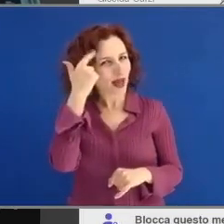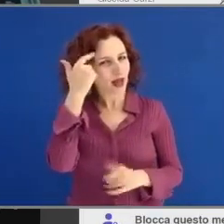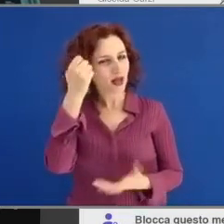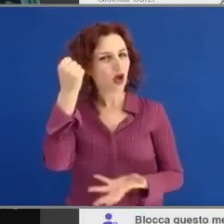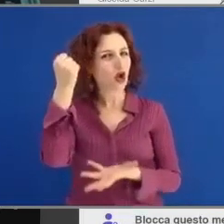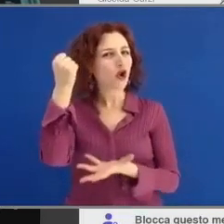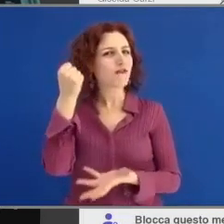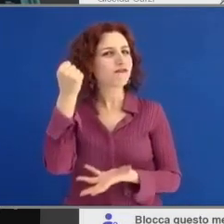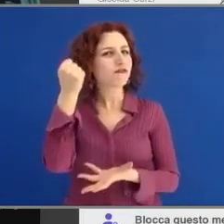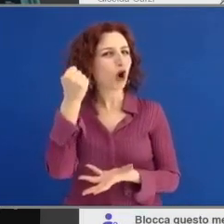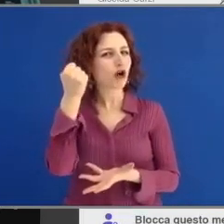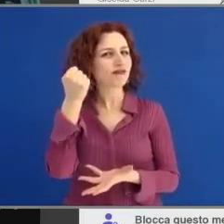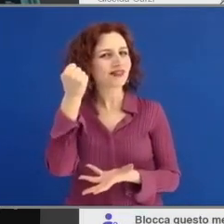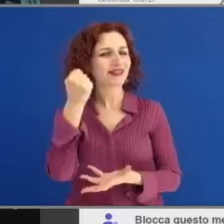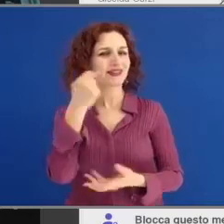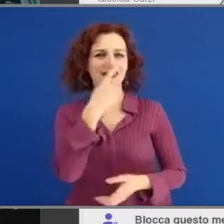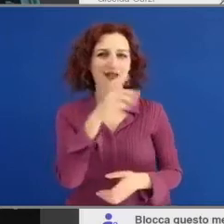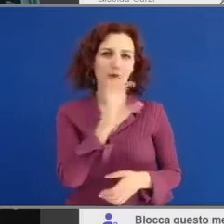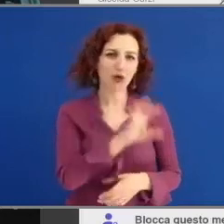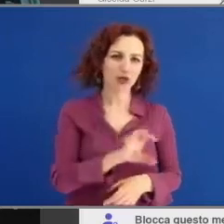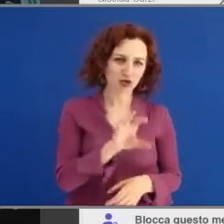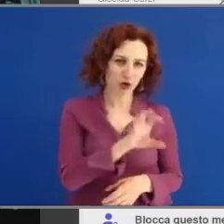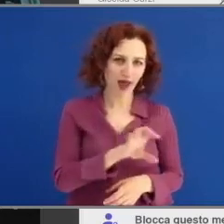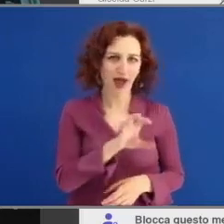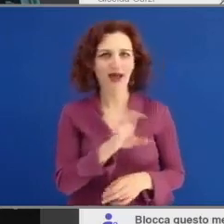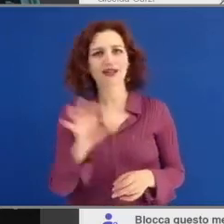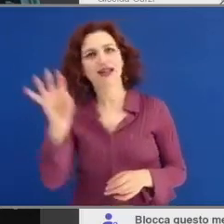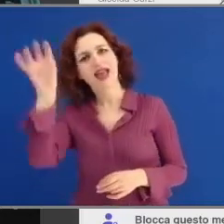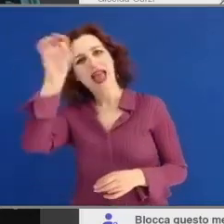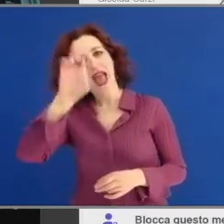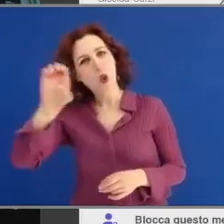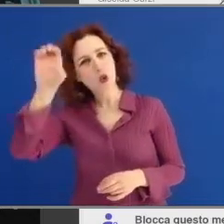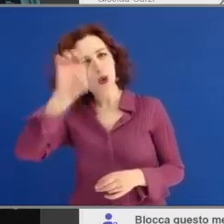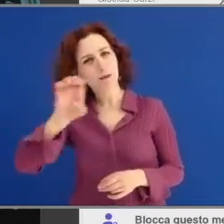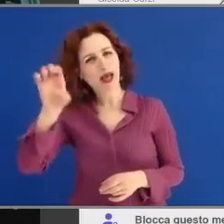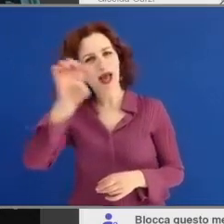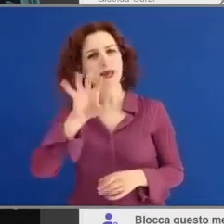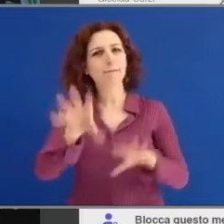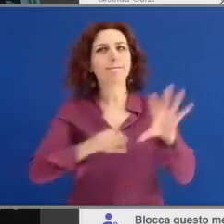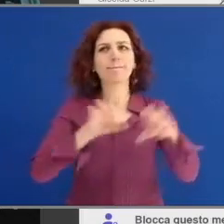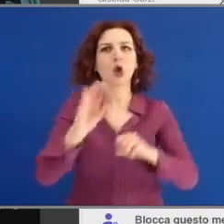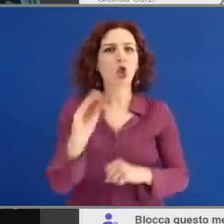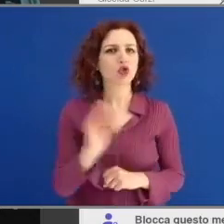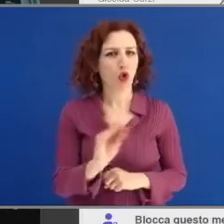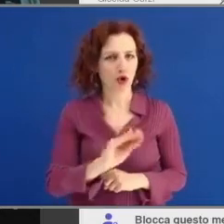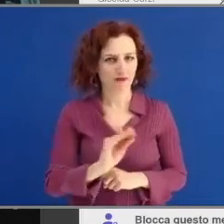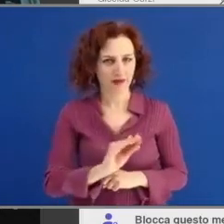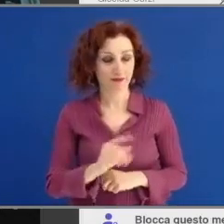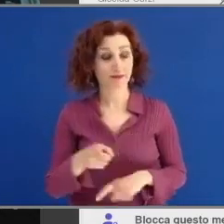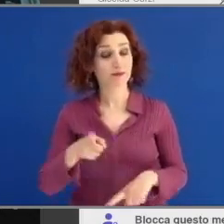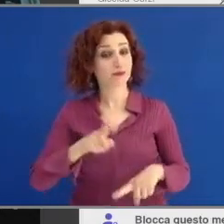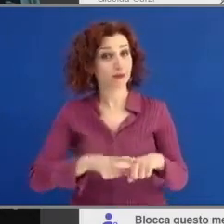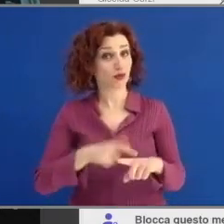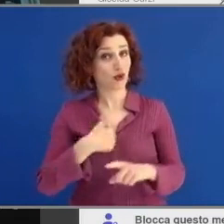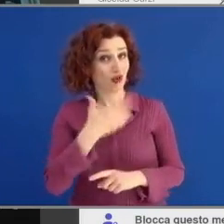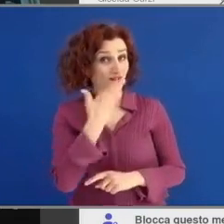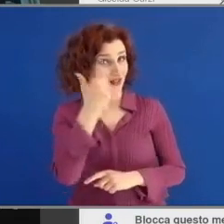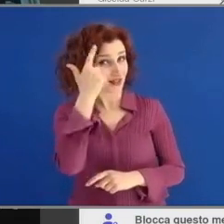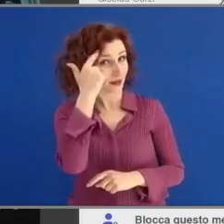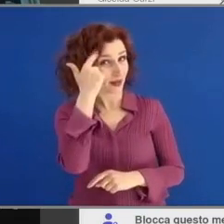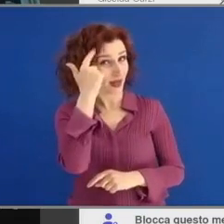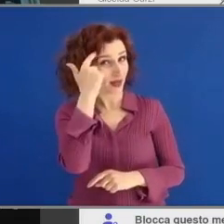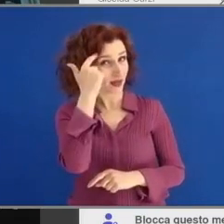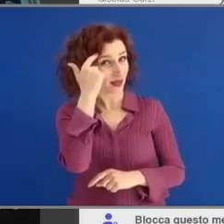se sono fondi regionali, fondi europei, da dove sono stati recuperati. E poi volevo sapere, da un lato, una